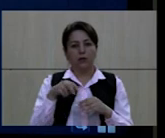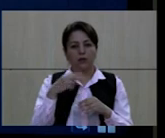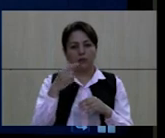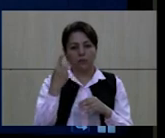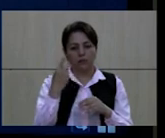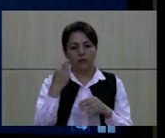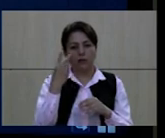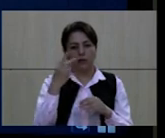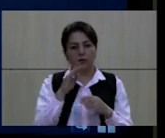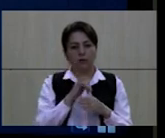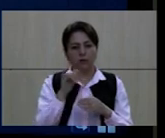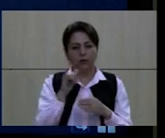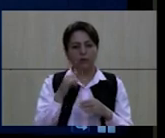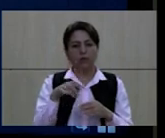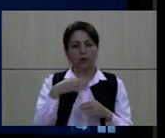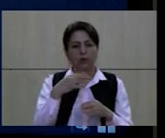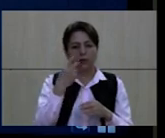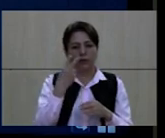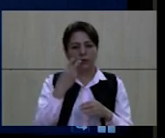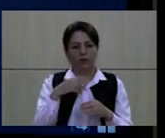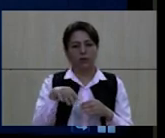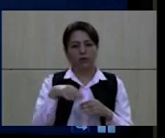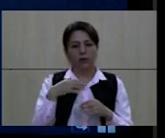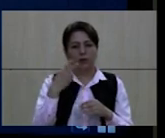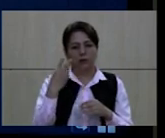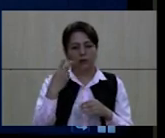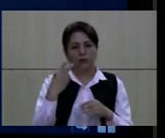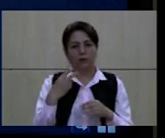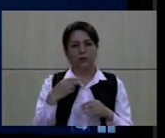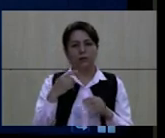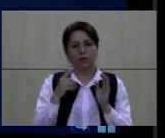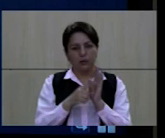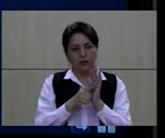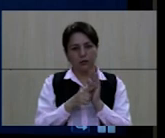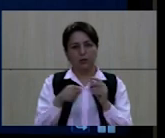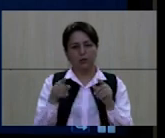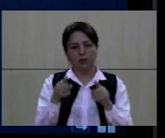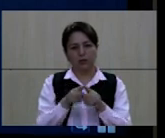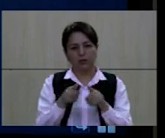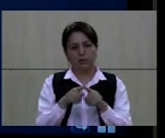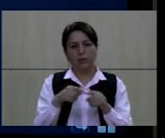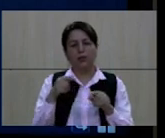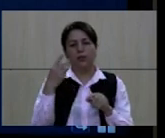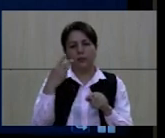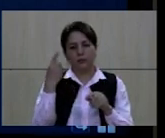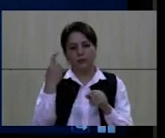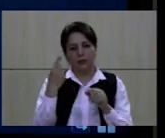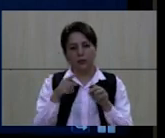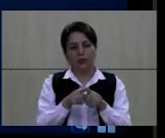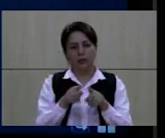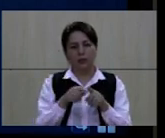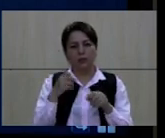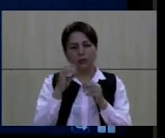2 ga ko'paytiraman. 42. 42 esa 7 ga ham, 21 ga ham, 14 ga ham